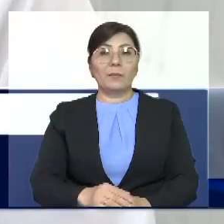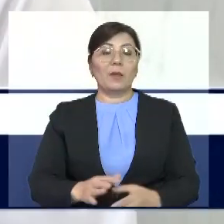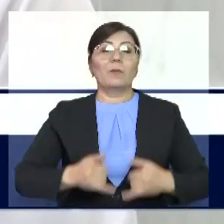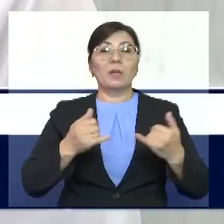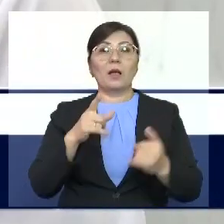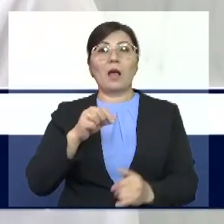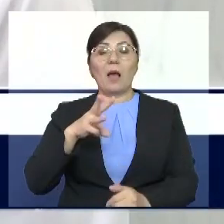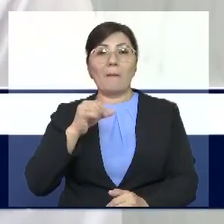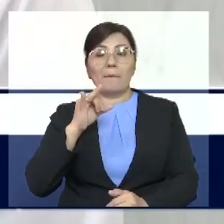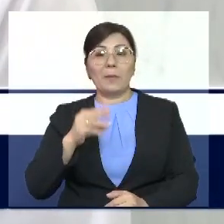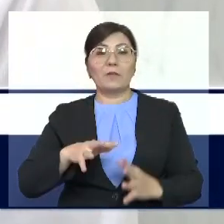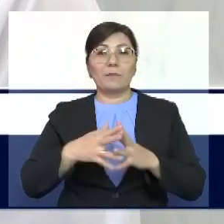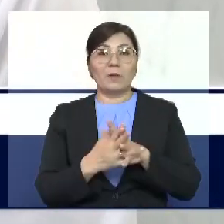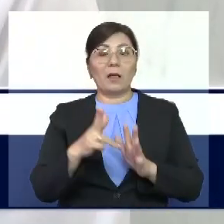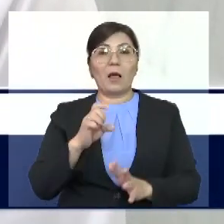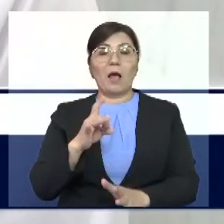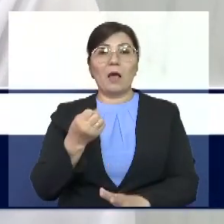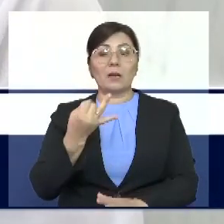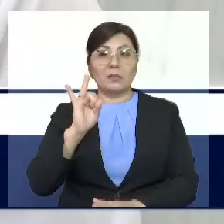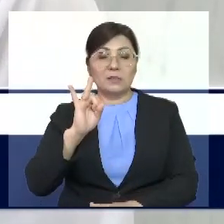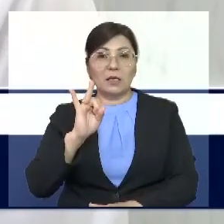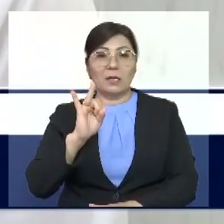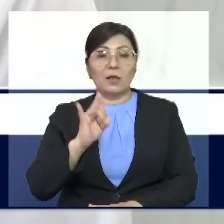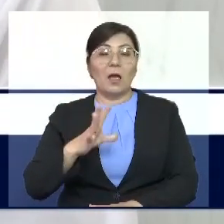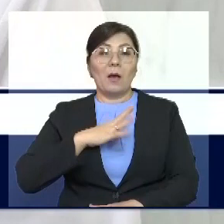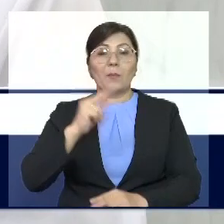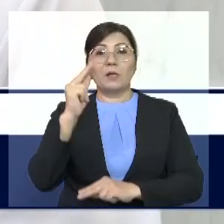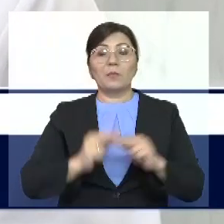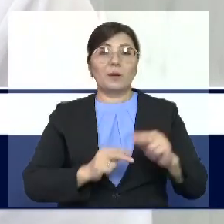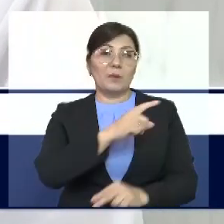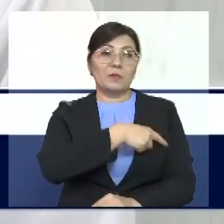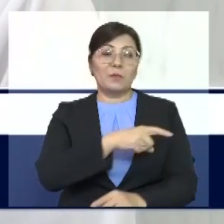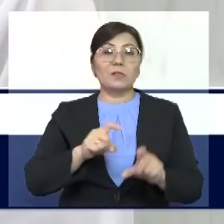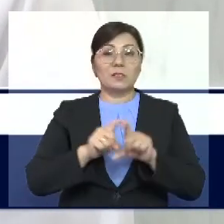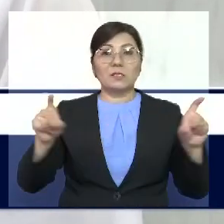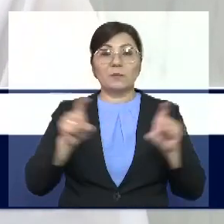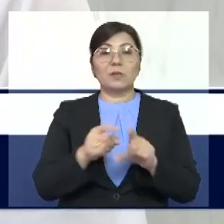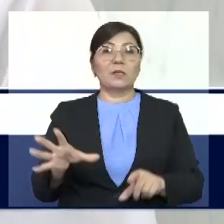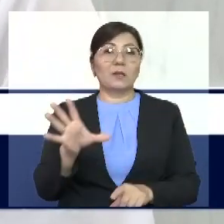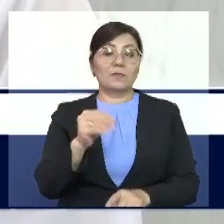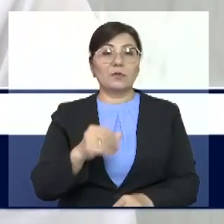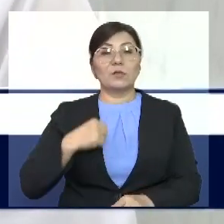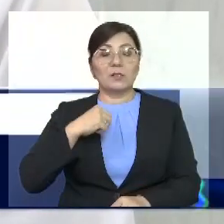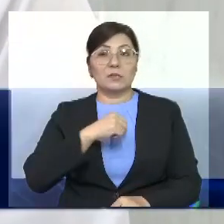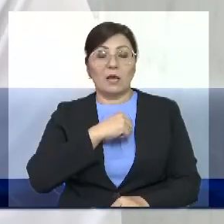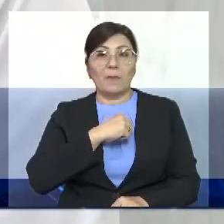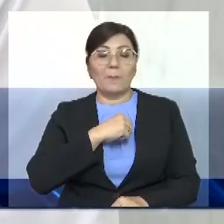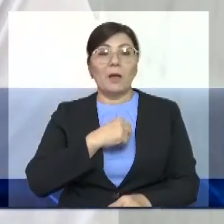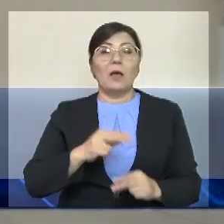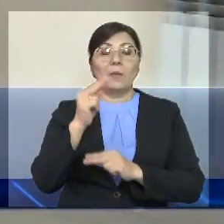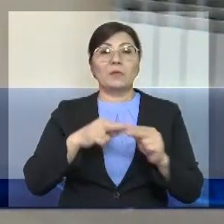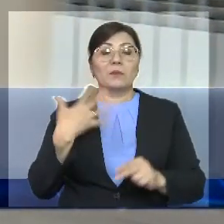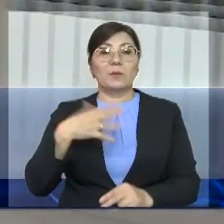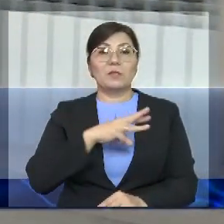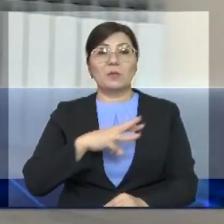Благодаря Хамиту Утиулы в поселке Карасай Кумтугайского сельского округа был построен медицинский пункт. Все это за счет личных средств. Примерно 50